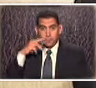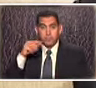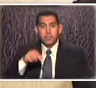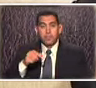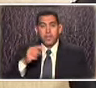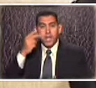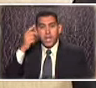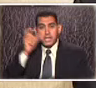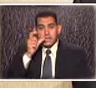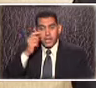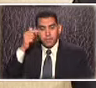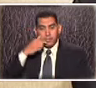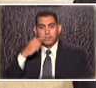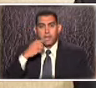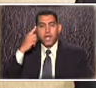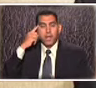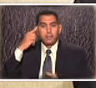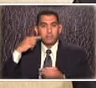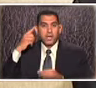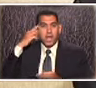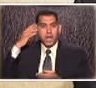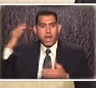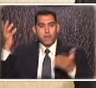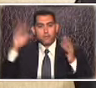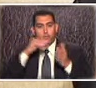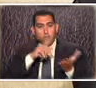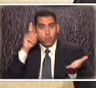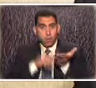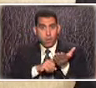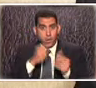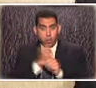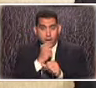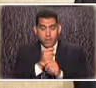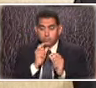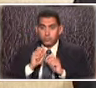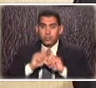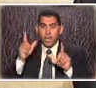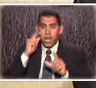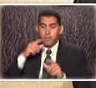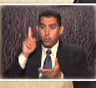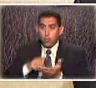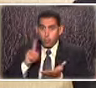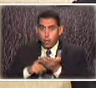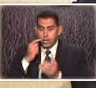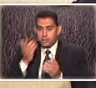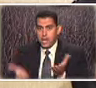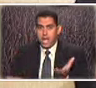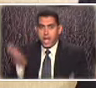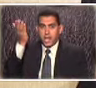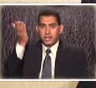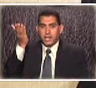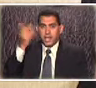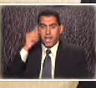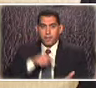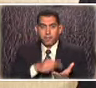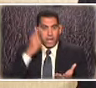اغلبه مثالي ولكن عند التطبيق تصبح الواقعيه هي طاغيه او نزعه ما بعيدا